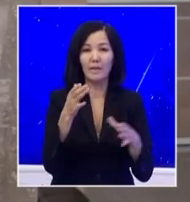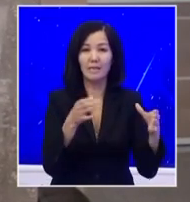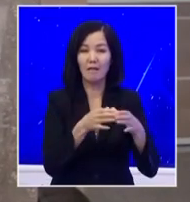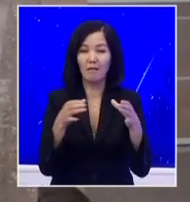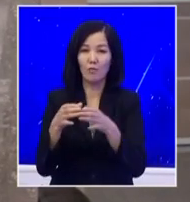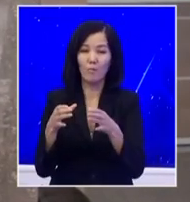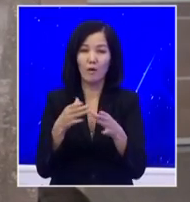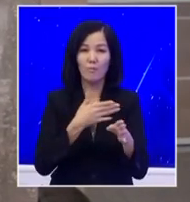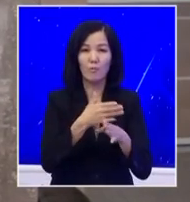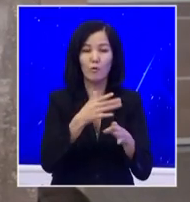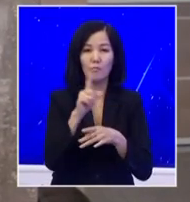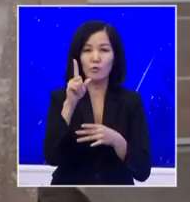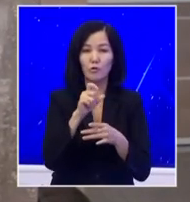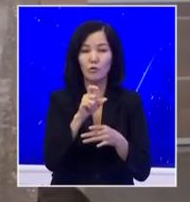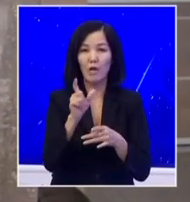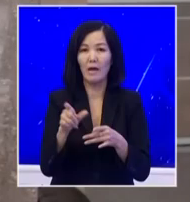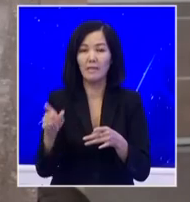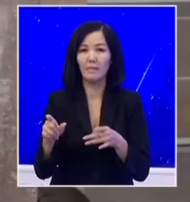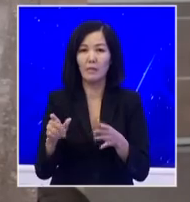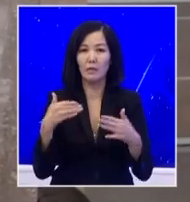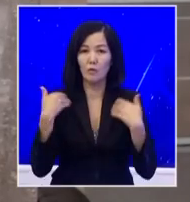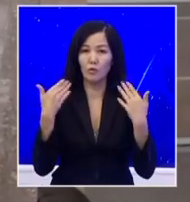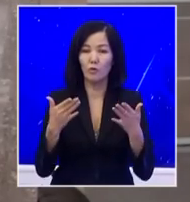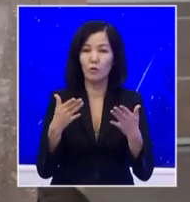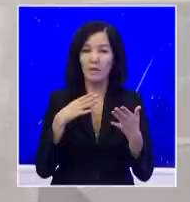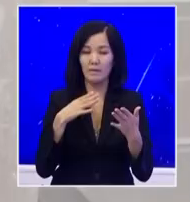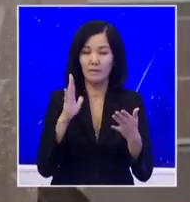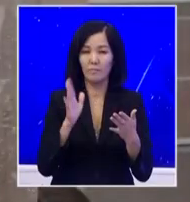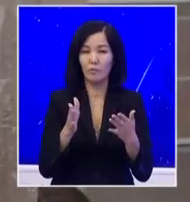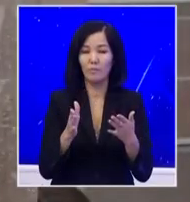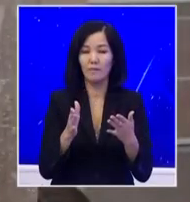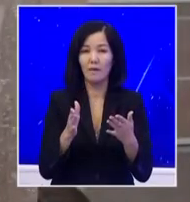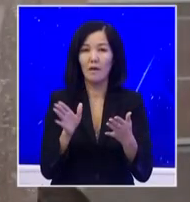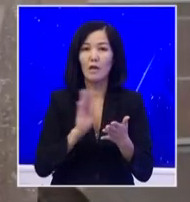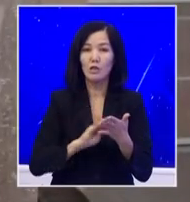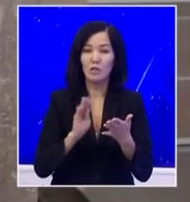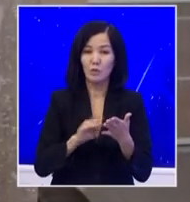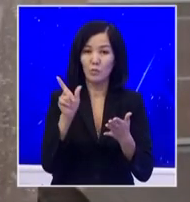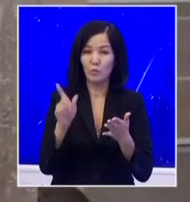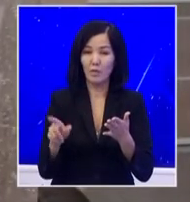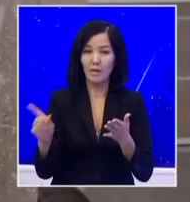бөліп 100-ден аса әріптестерімізді құттықтамақшымыз. Қаламдарын қаруланып